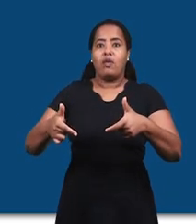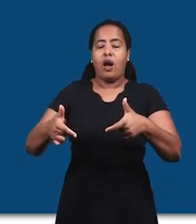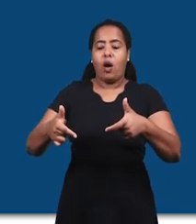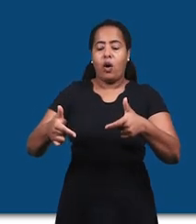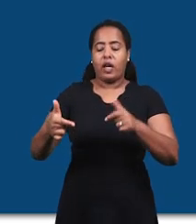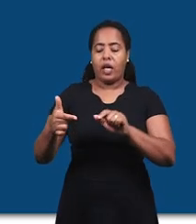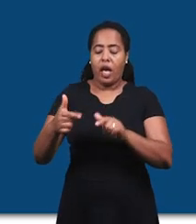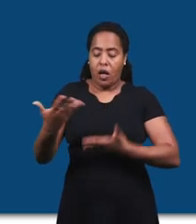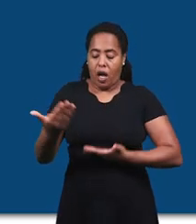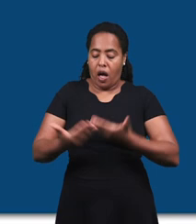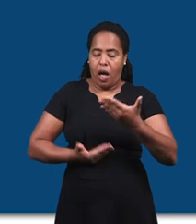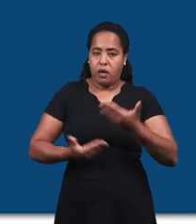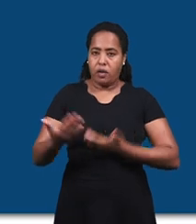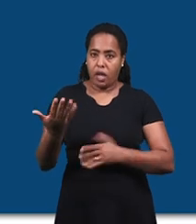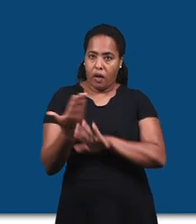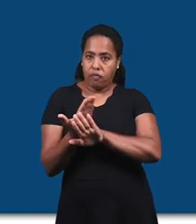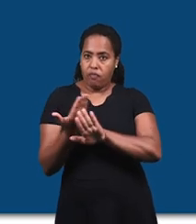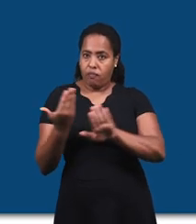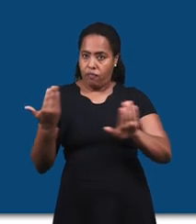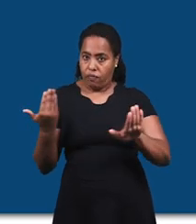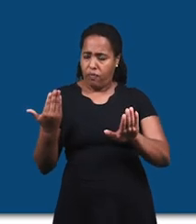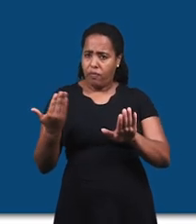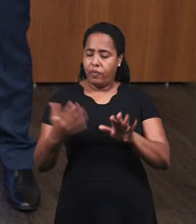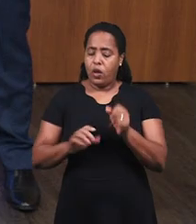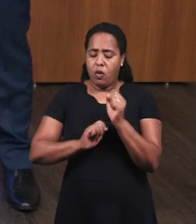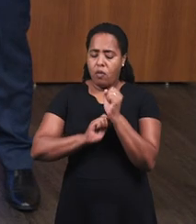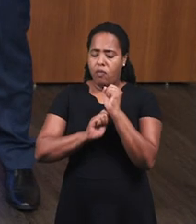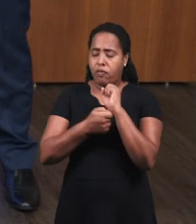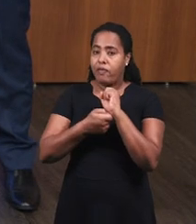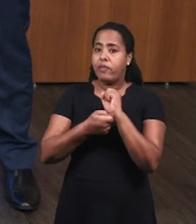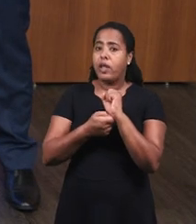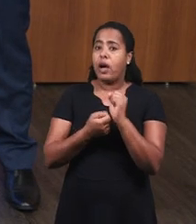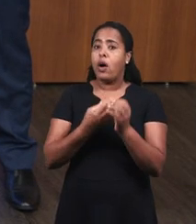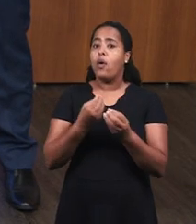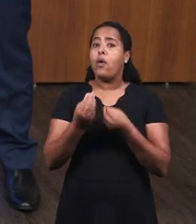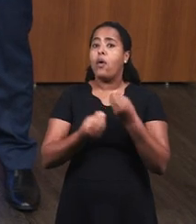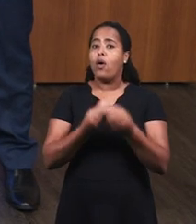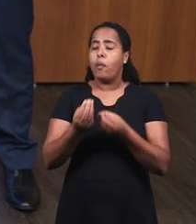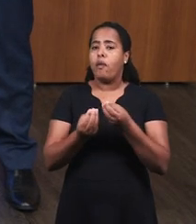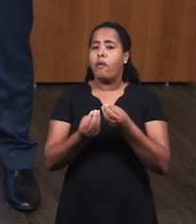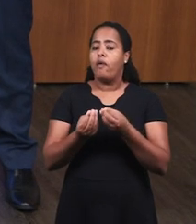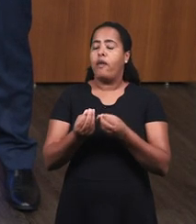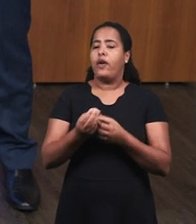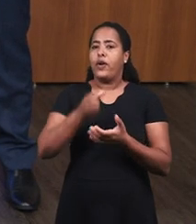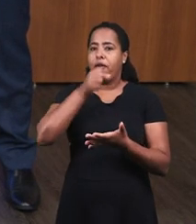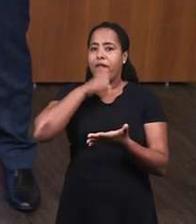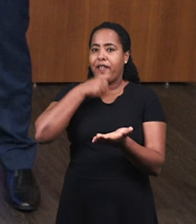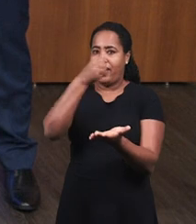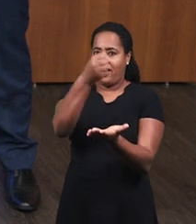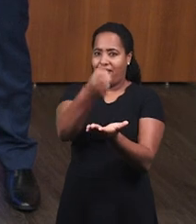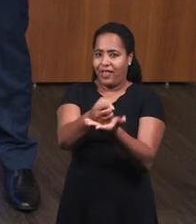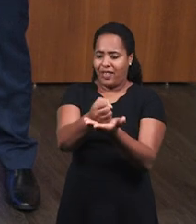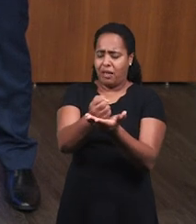saints. Ce mystère, il est présent à l'Ancien Testament.